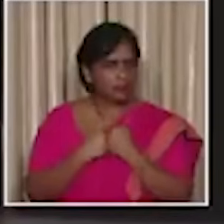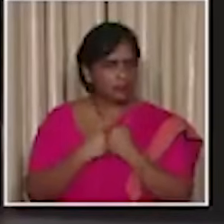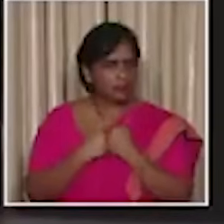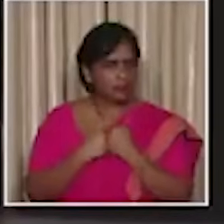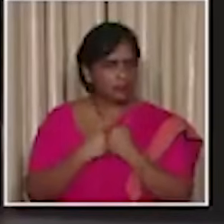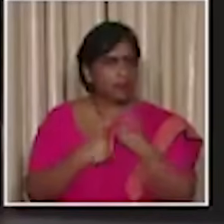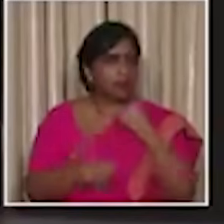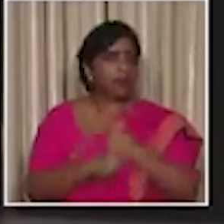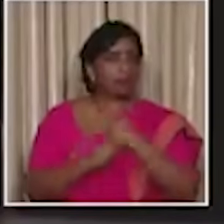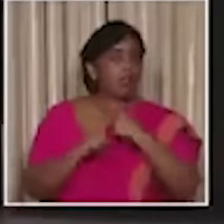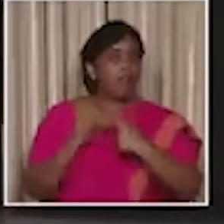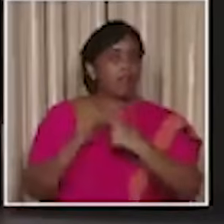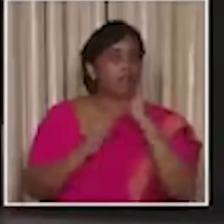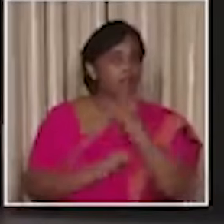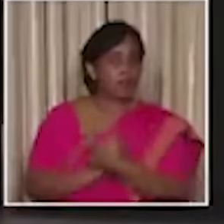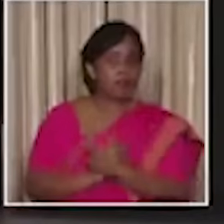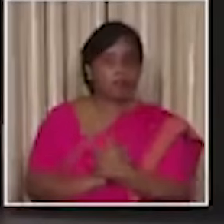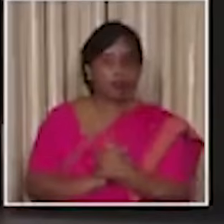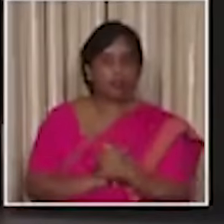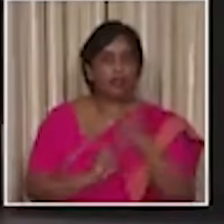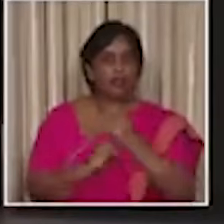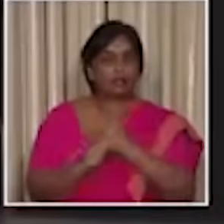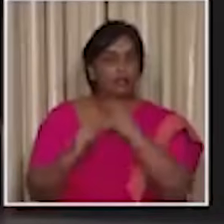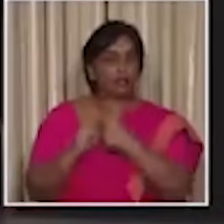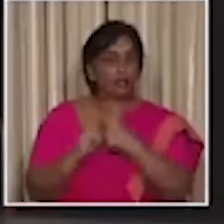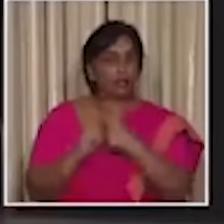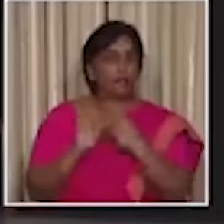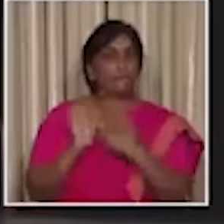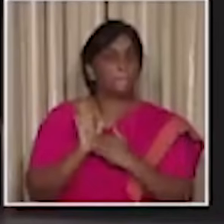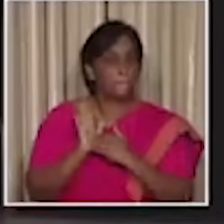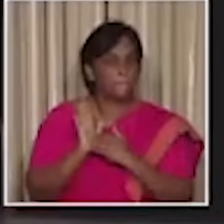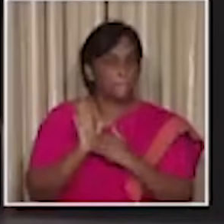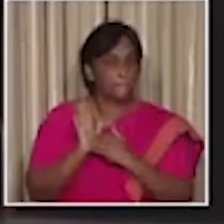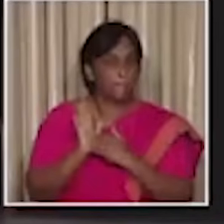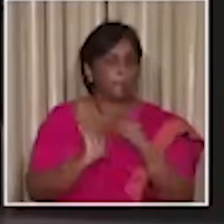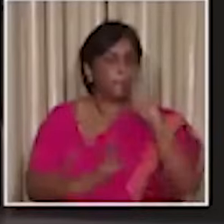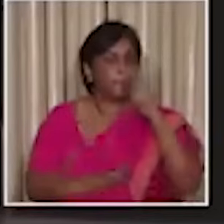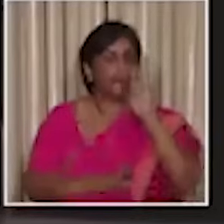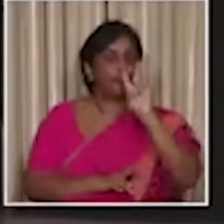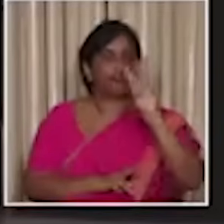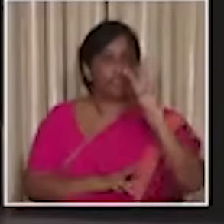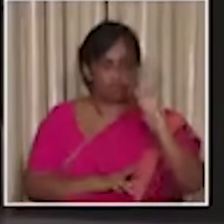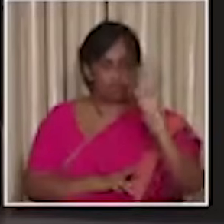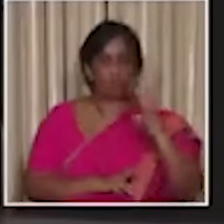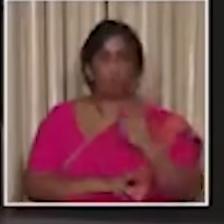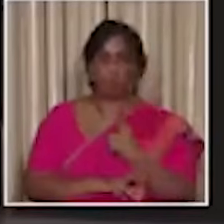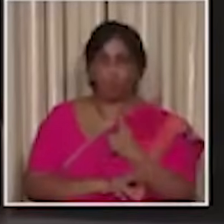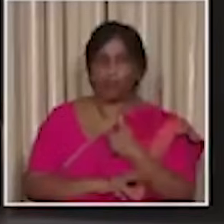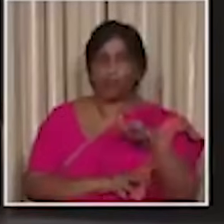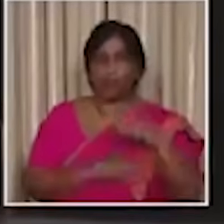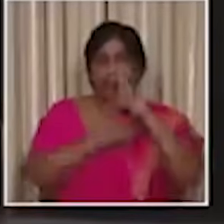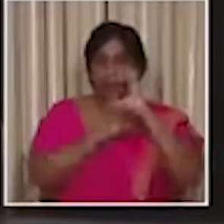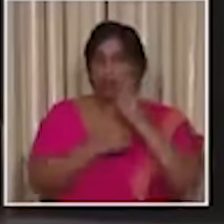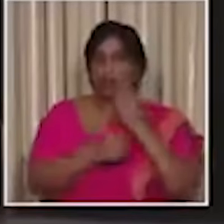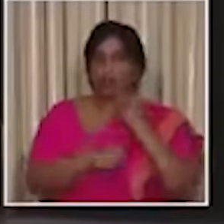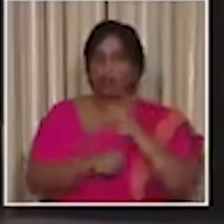රාජ්‍ය භාගයේ කීයක් ගෙවලා තියෙනවද කියලා. රාජ්‍ය භාගයේ මිලියන 223ක් අපි භූවිද්‍යායකට රාජ්‍ය